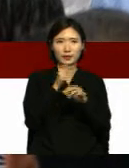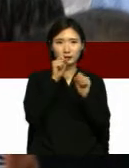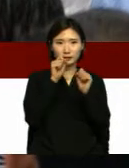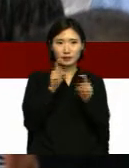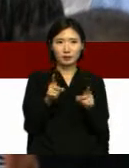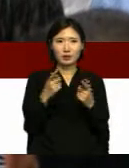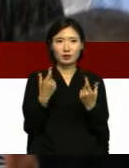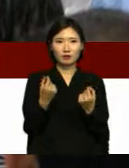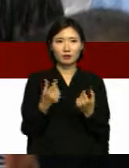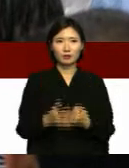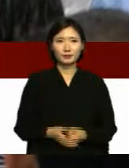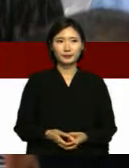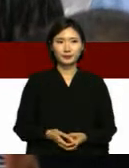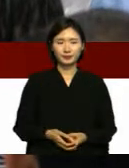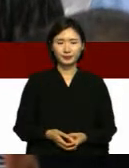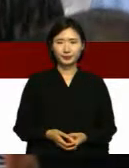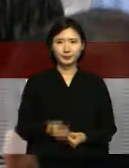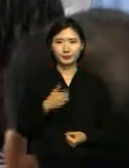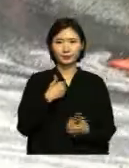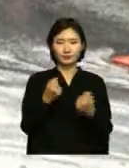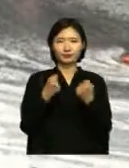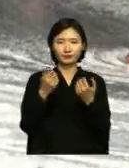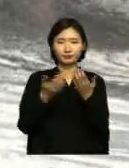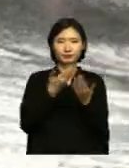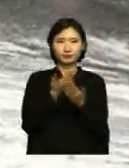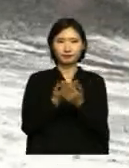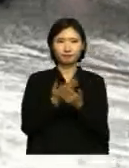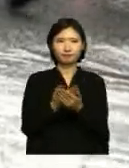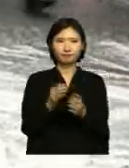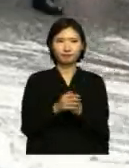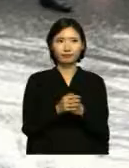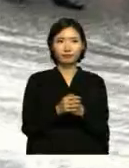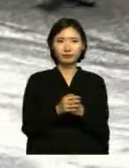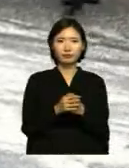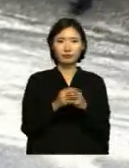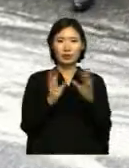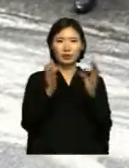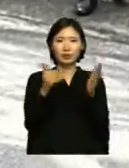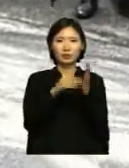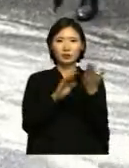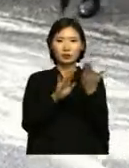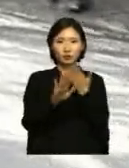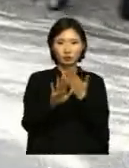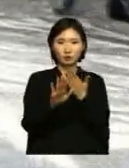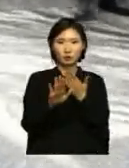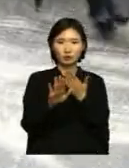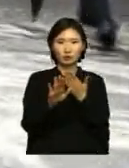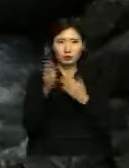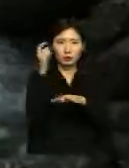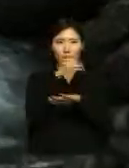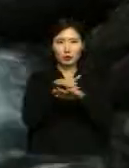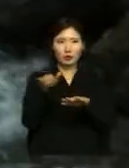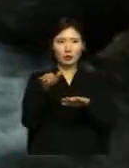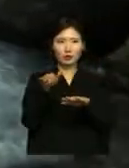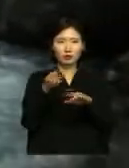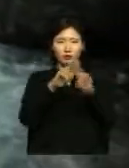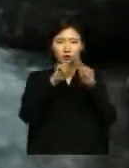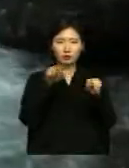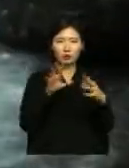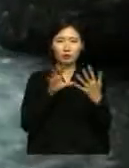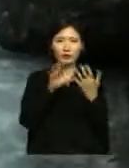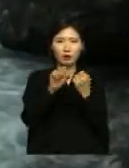기회라고 생각합니다. 제게 힘을 주시고. 조회가 끝난 후 정동균 군수는 예정된 일정을 취소하고